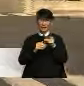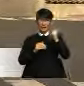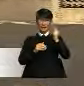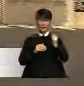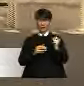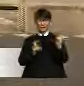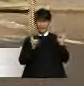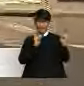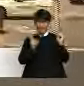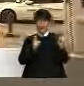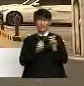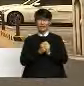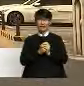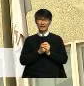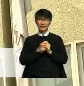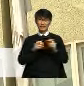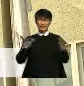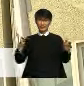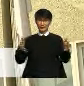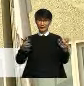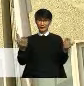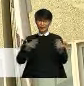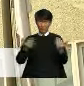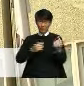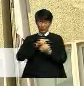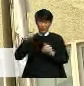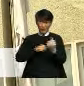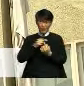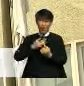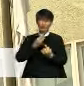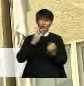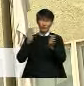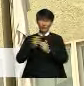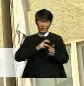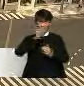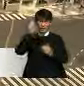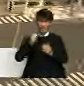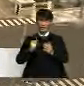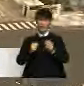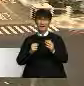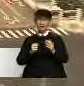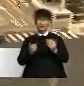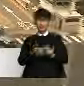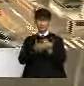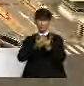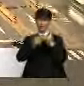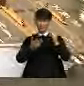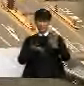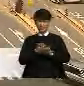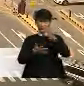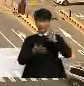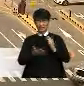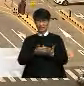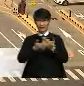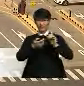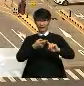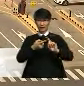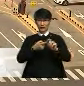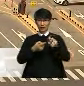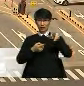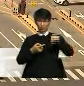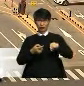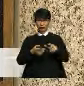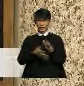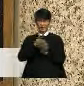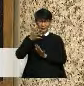업체는 산업통상자원부와 경기도의 허가를 득한 강천 srf 발전 사업에 대해 여주시 가 사소한 부분을